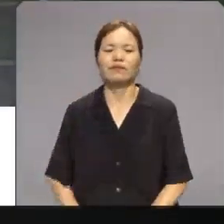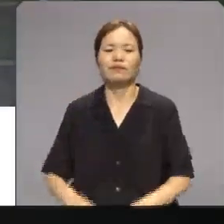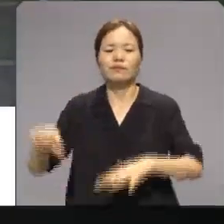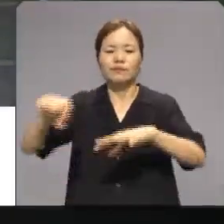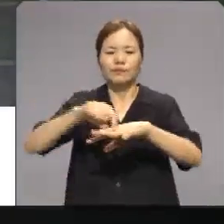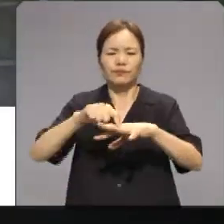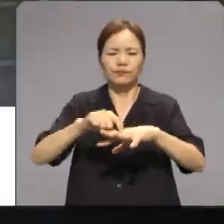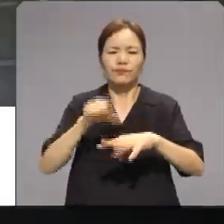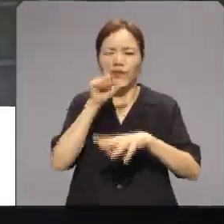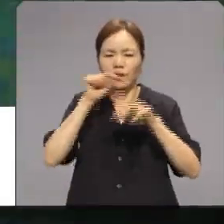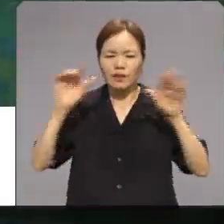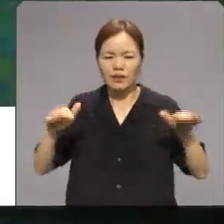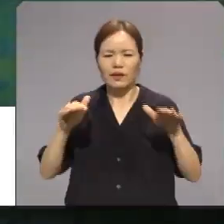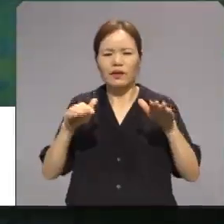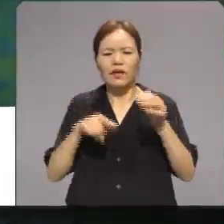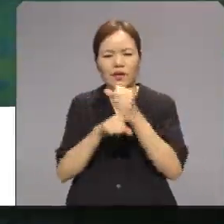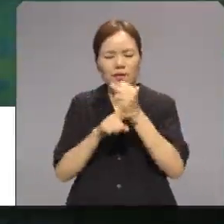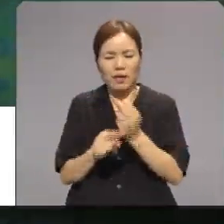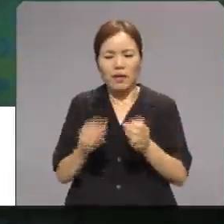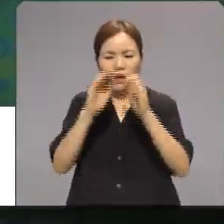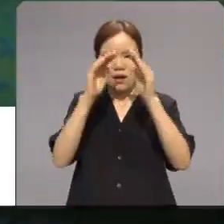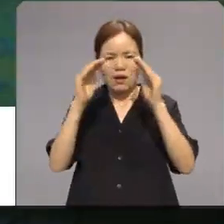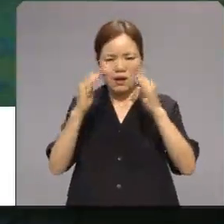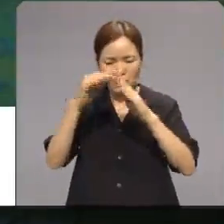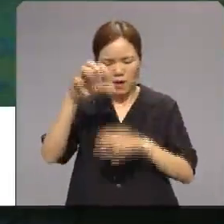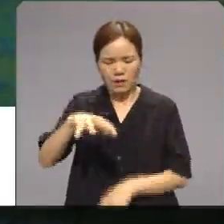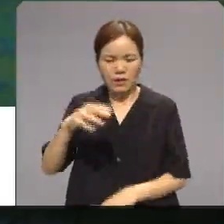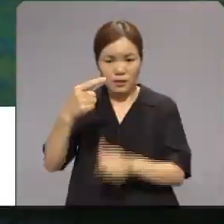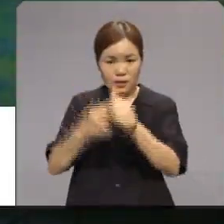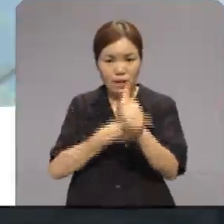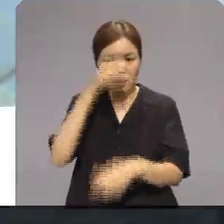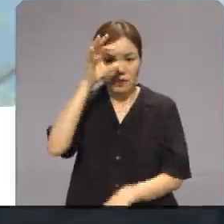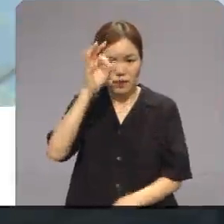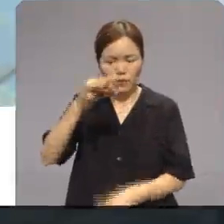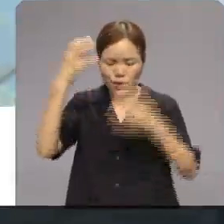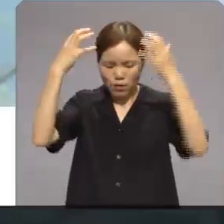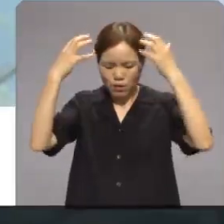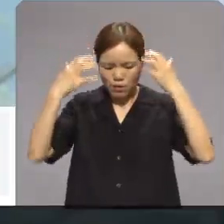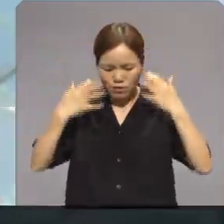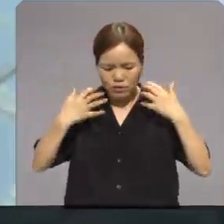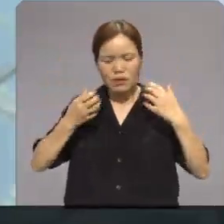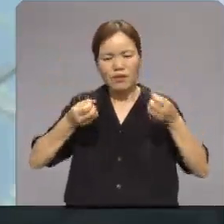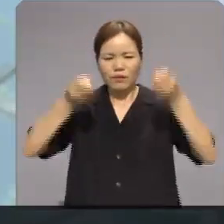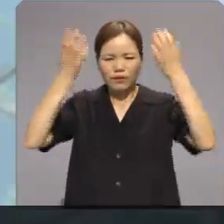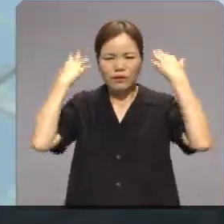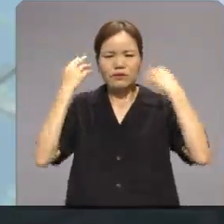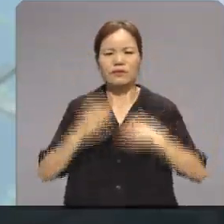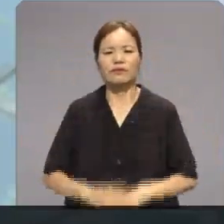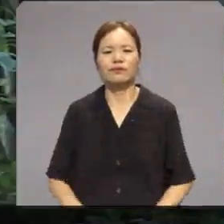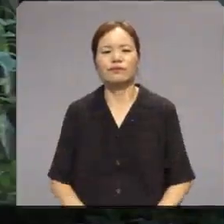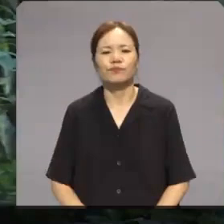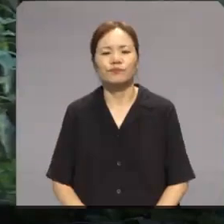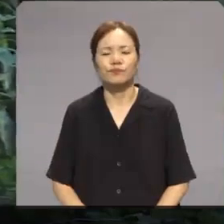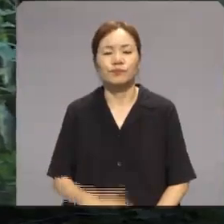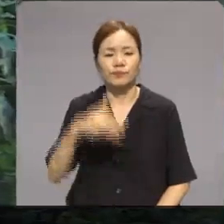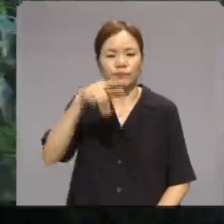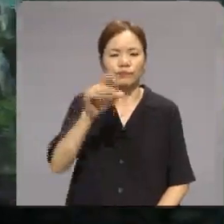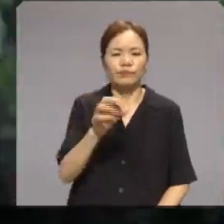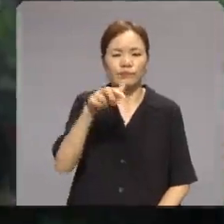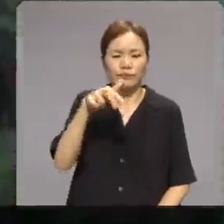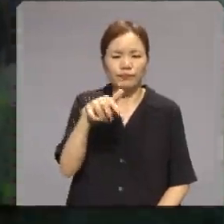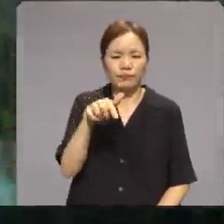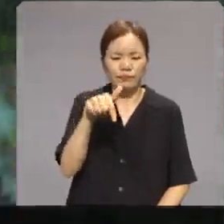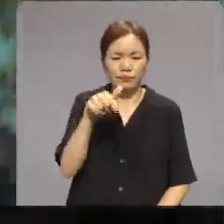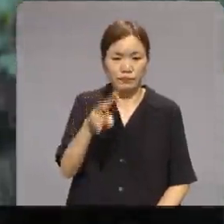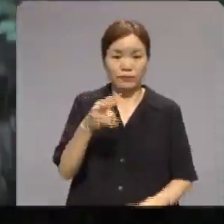의왕 조류 생태의 과학관에서는 자연을 감상하며 더위를 잊을 수 있습니다. 청계산 맑은숲